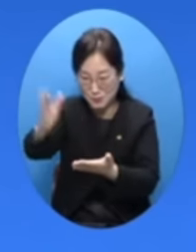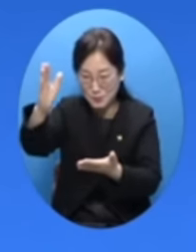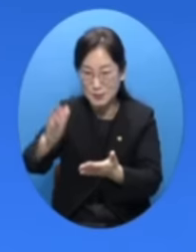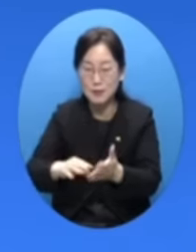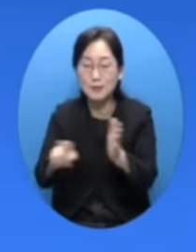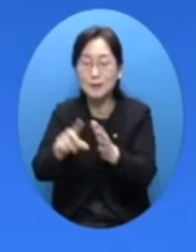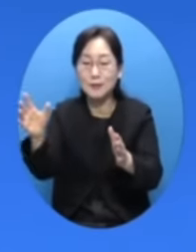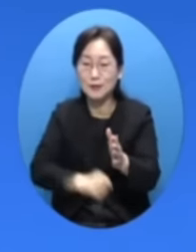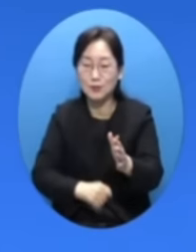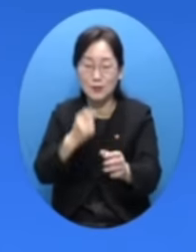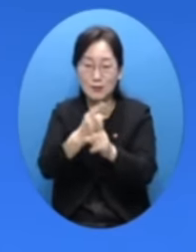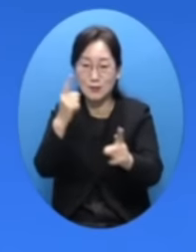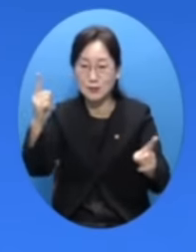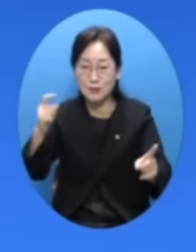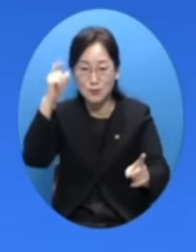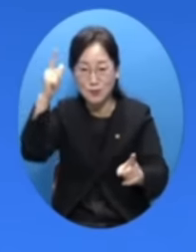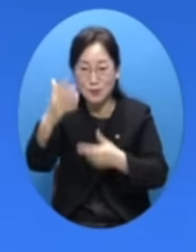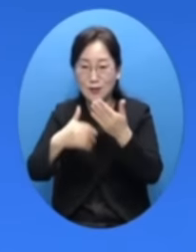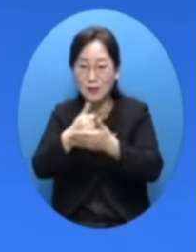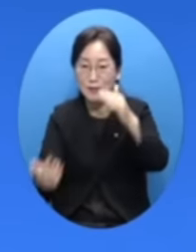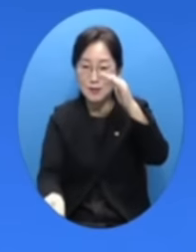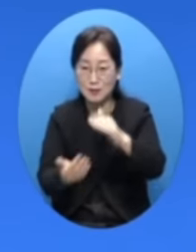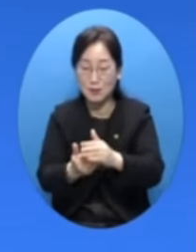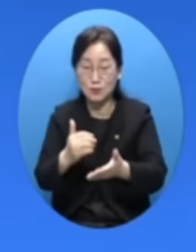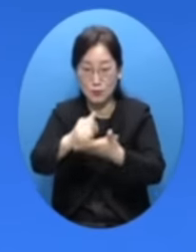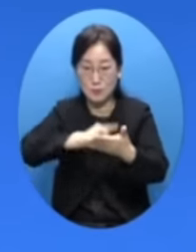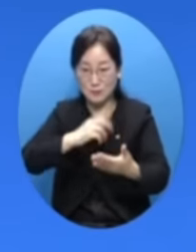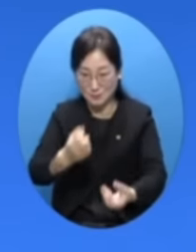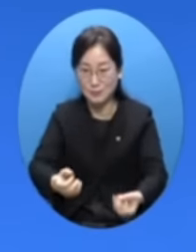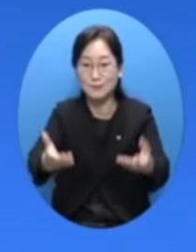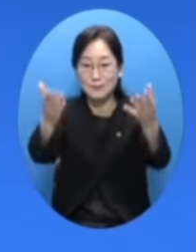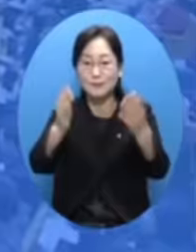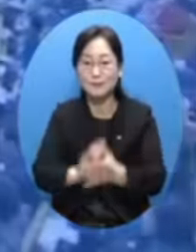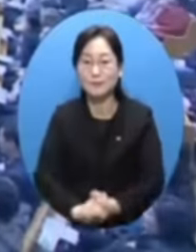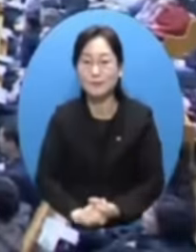믿음으로 승리하여 위대한 함역사를 이루는 여러분 되기를 주님의 이름으로 축원합니다.